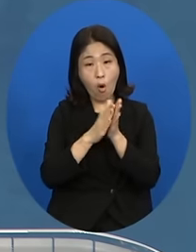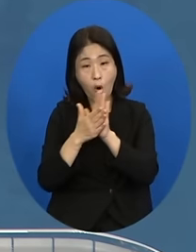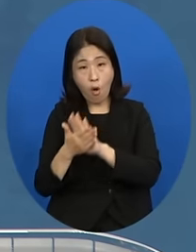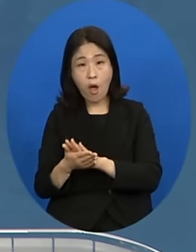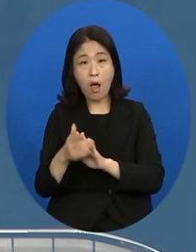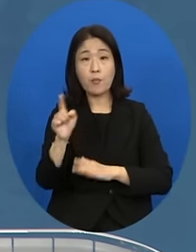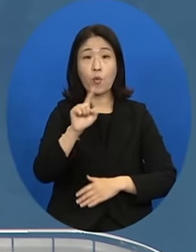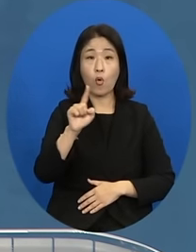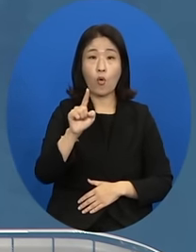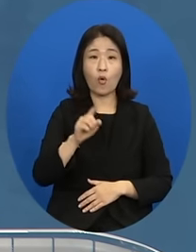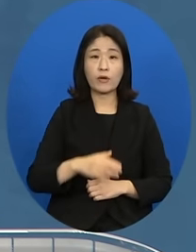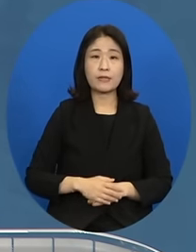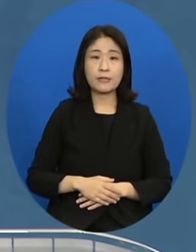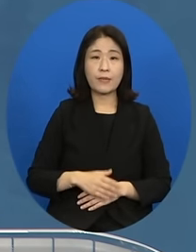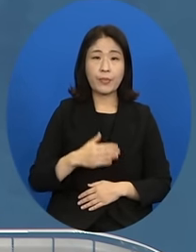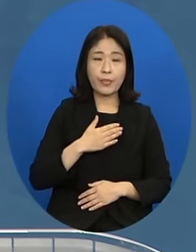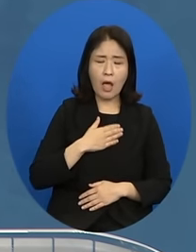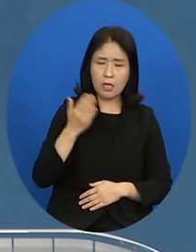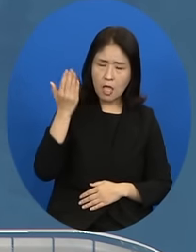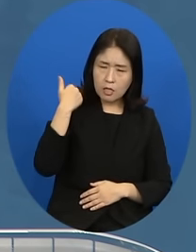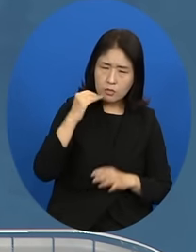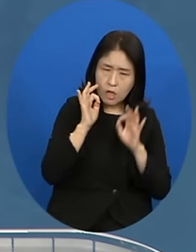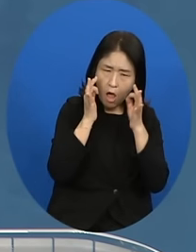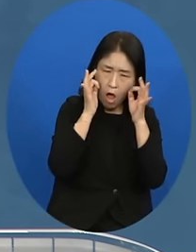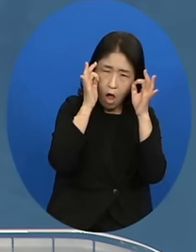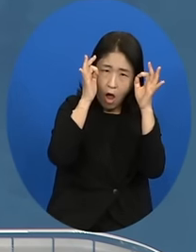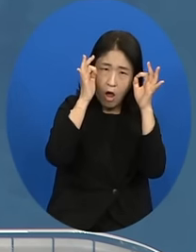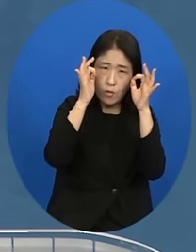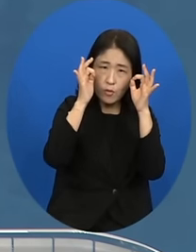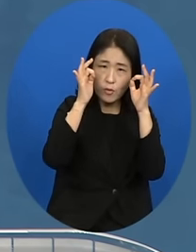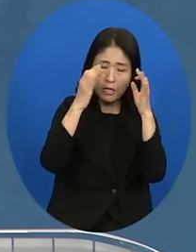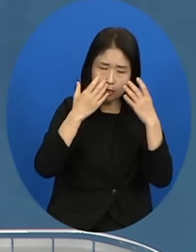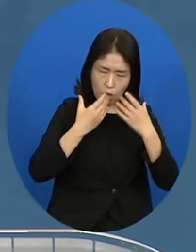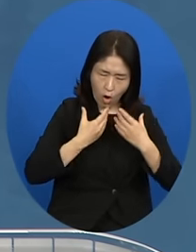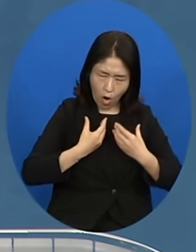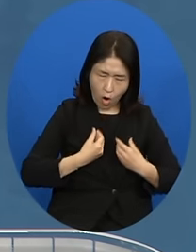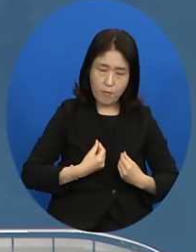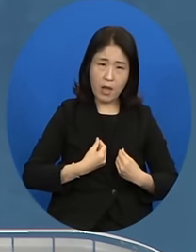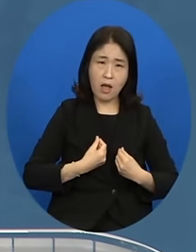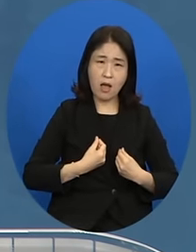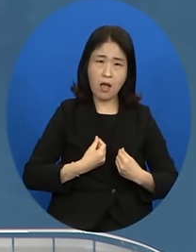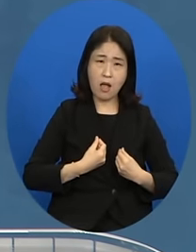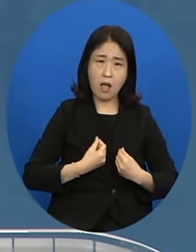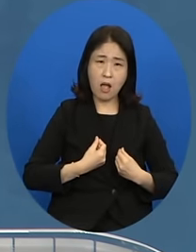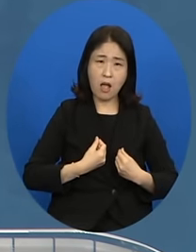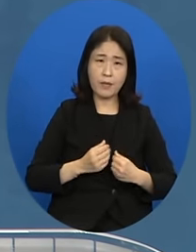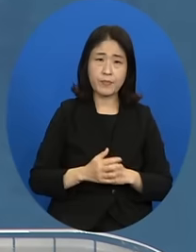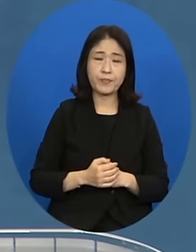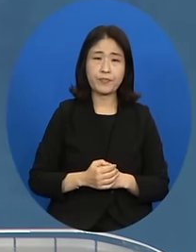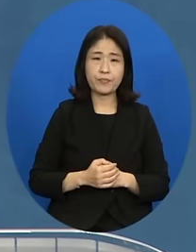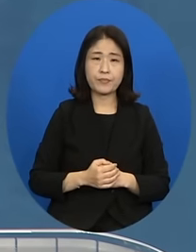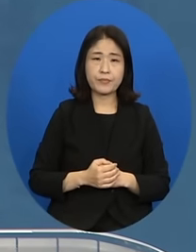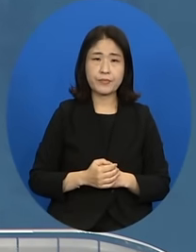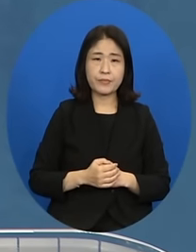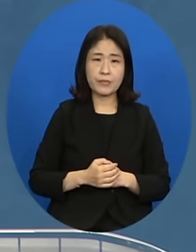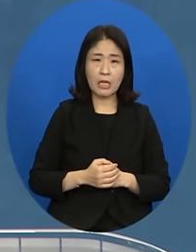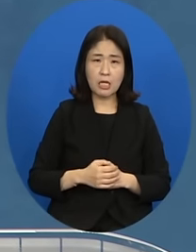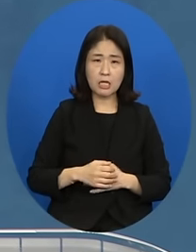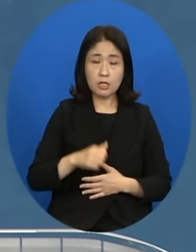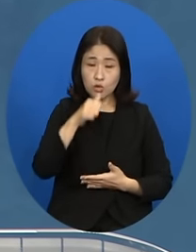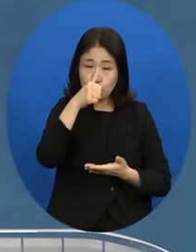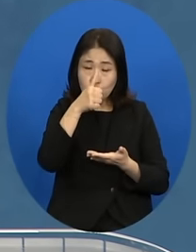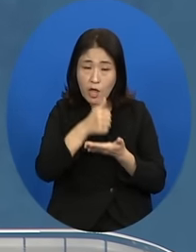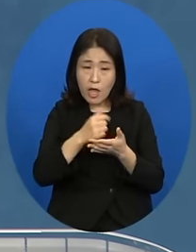이전까지는 최선을 다하면 다할수록 좌절하고 절망했습니다. 또 제 안에 일어나는 죄의